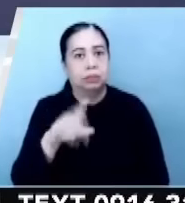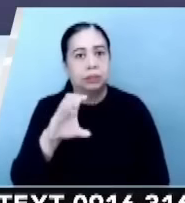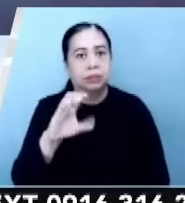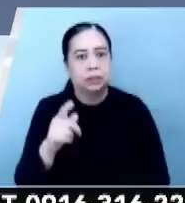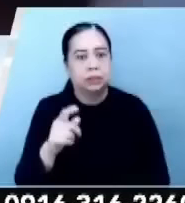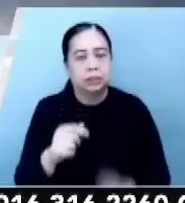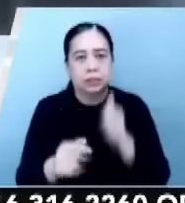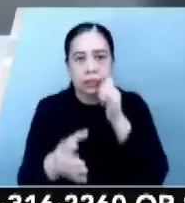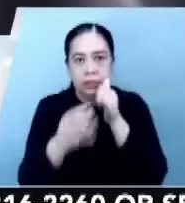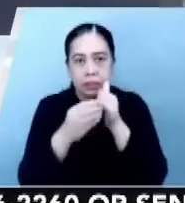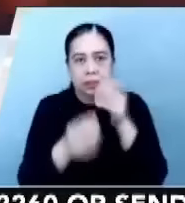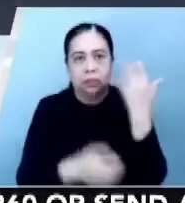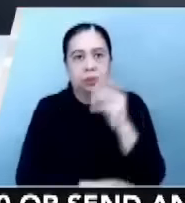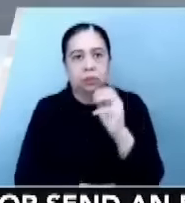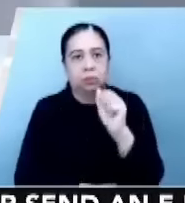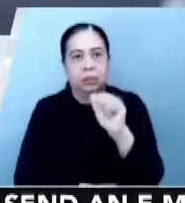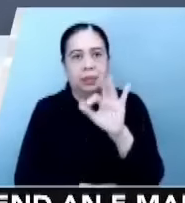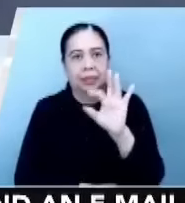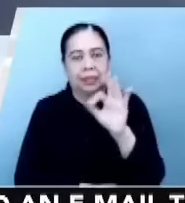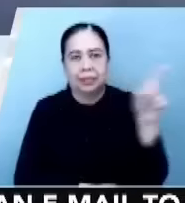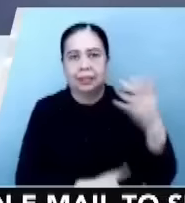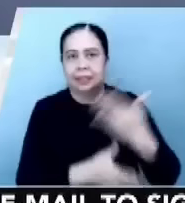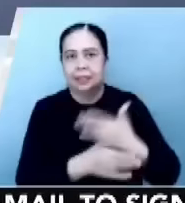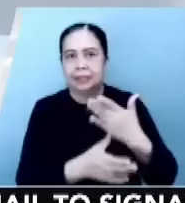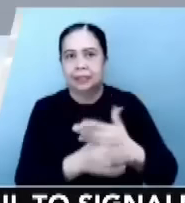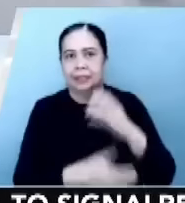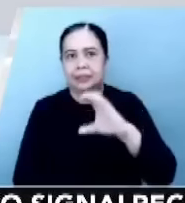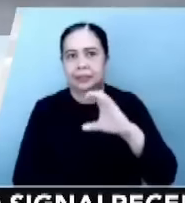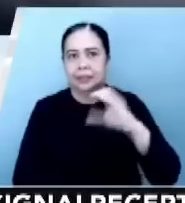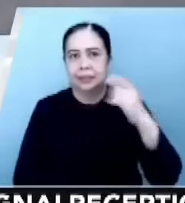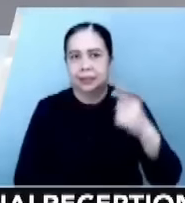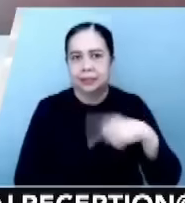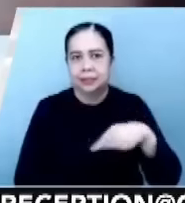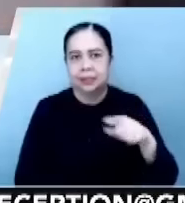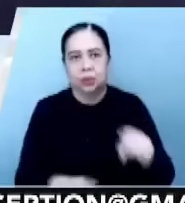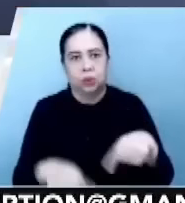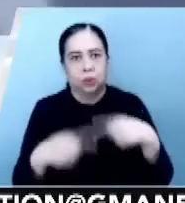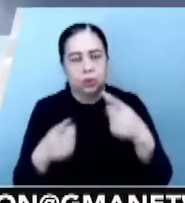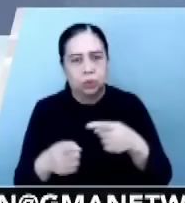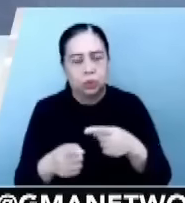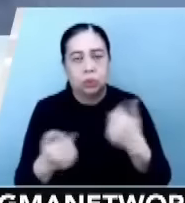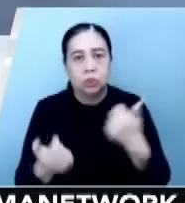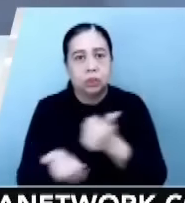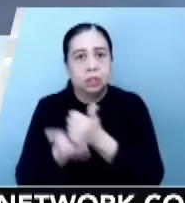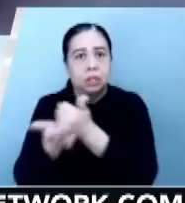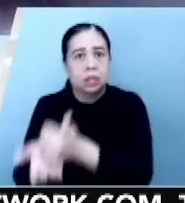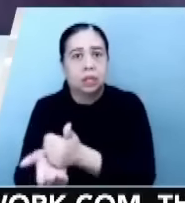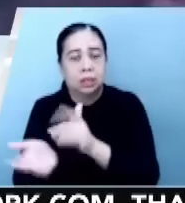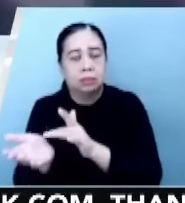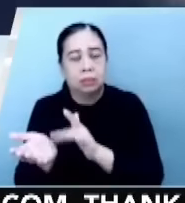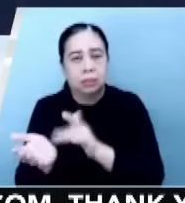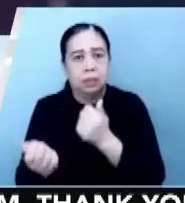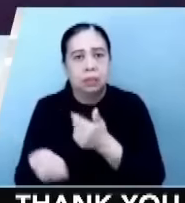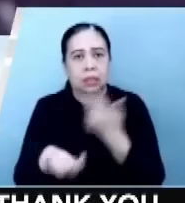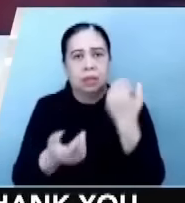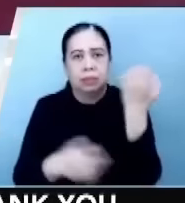May 19 ng panghaharas ng Chinese Coast Guard sa kalagitnaan ng medical evacuation mission sa Ayungin Shoal.